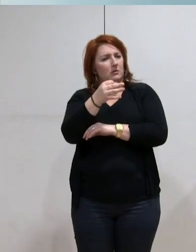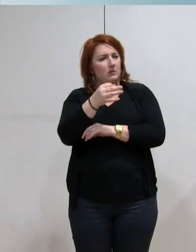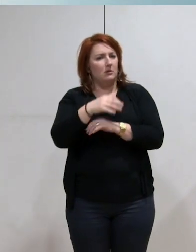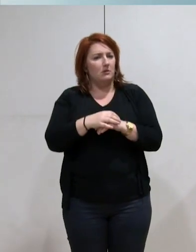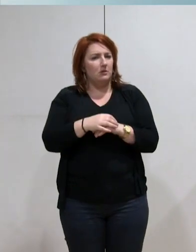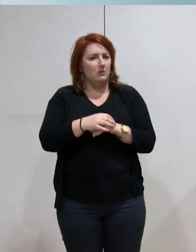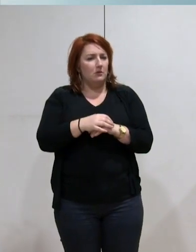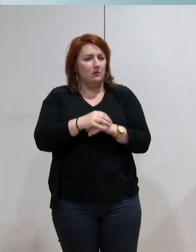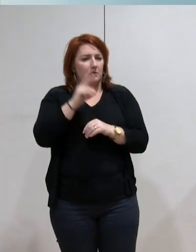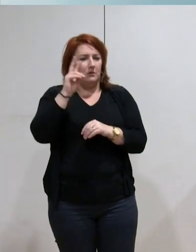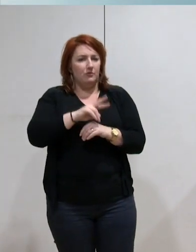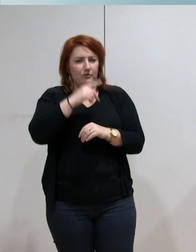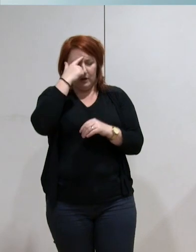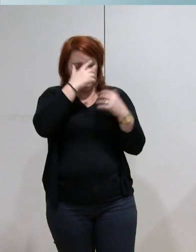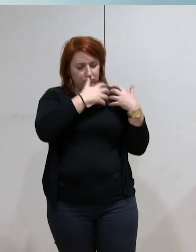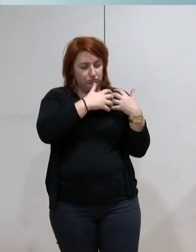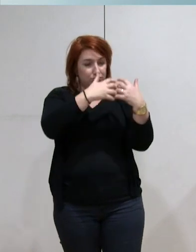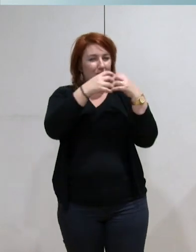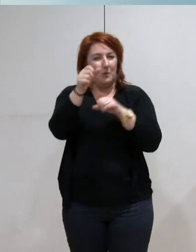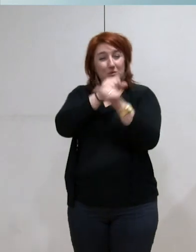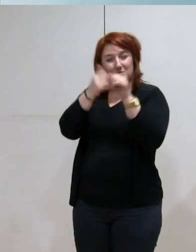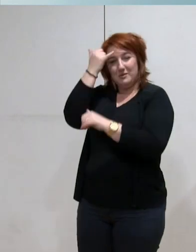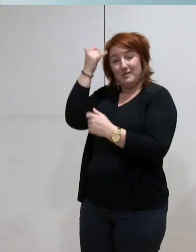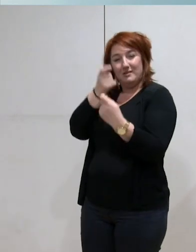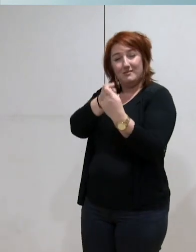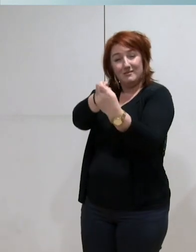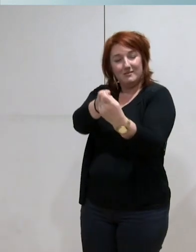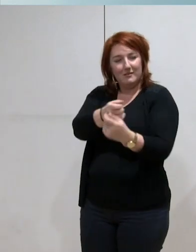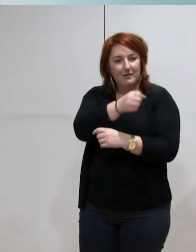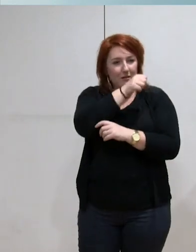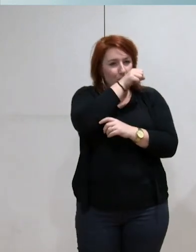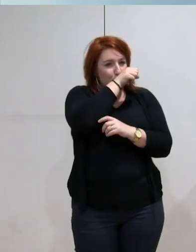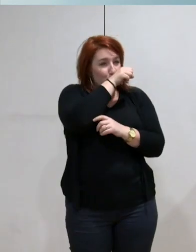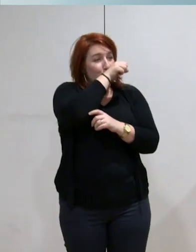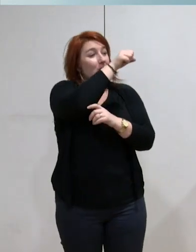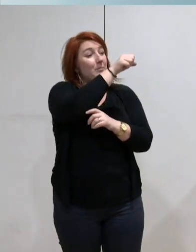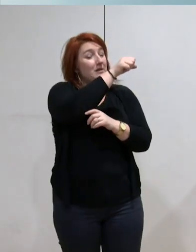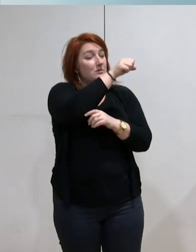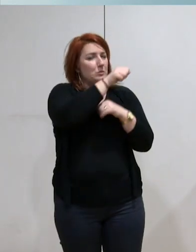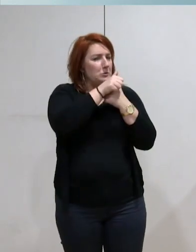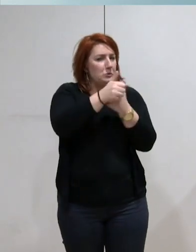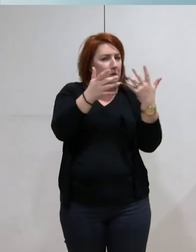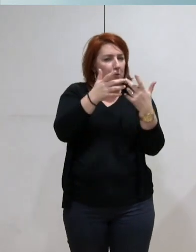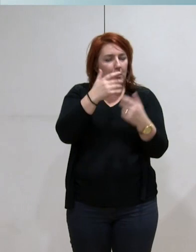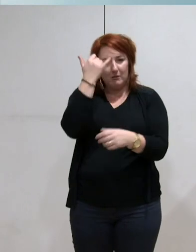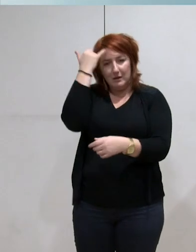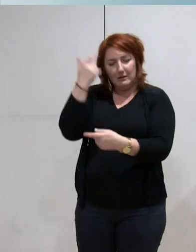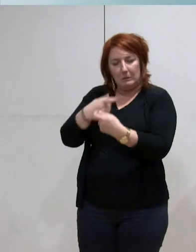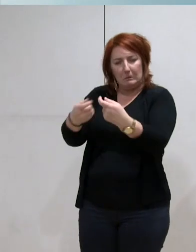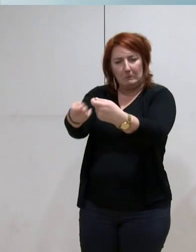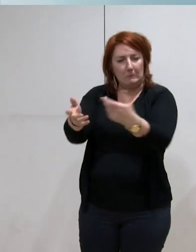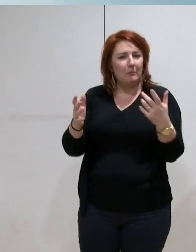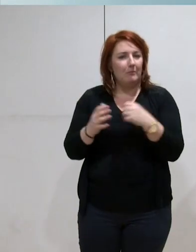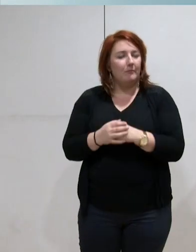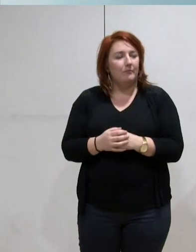adéquates et les passions dépendent les passions dépendent des seules idées inadéquates alors oui